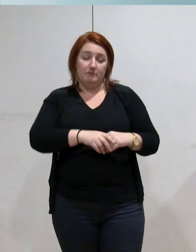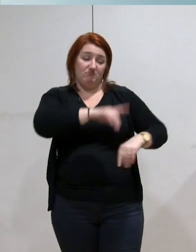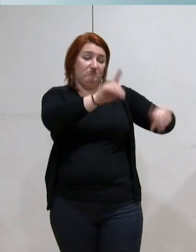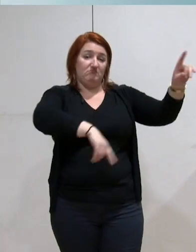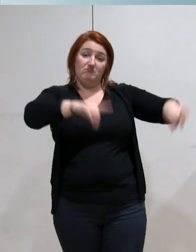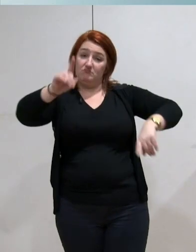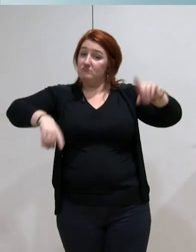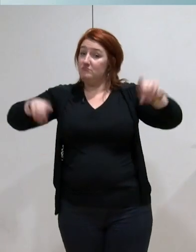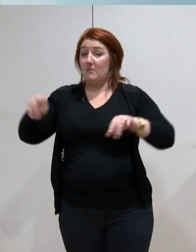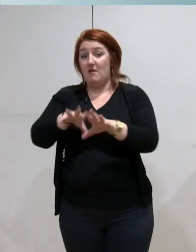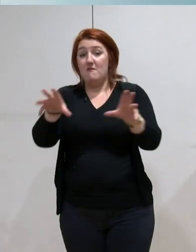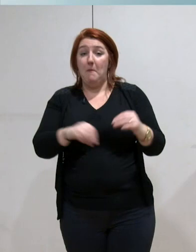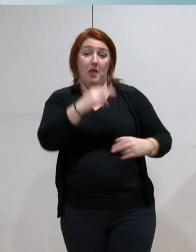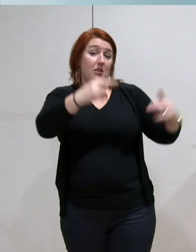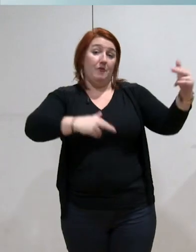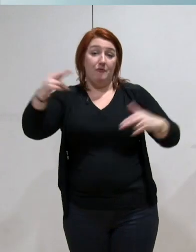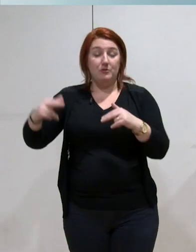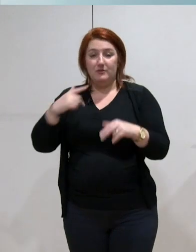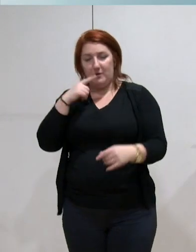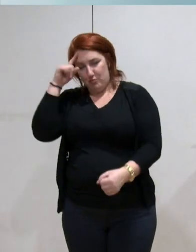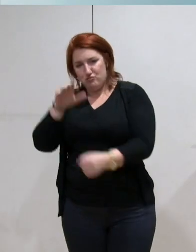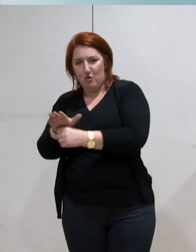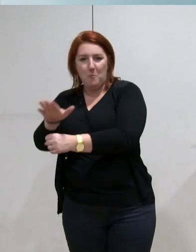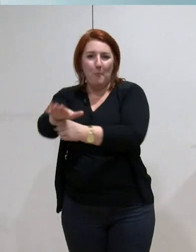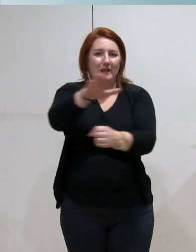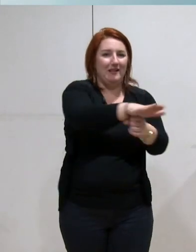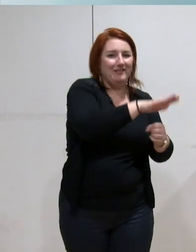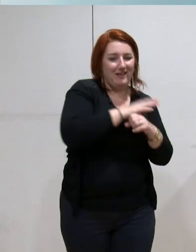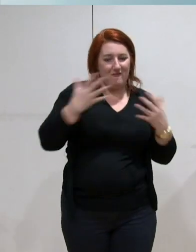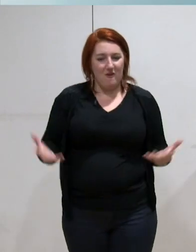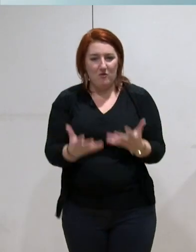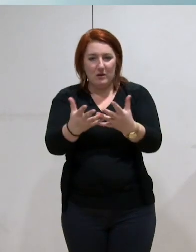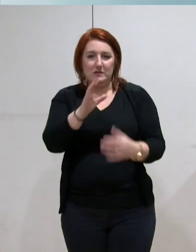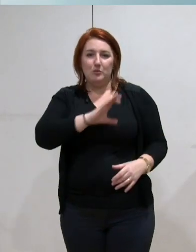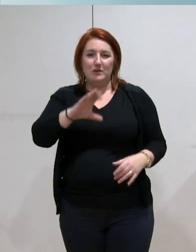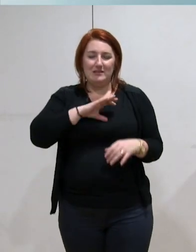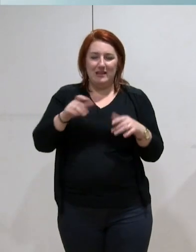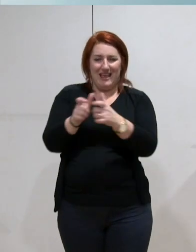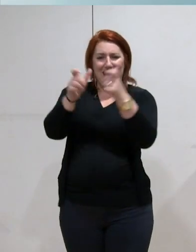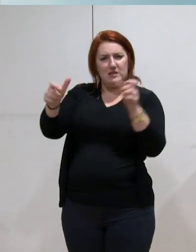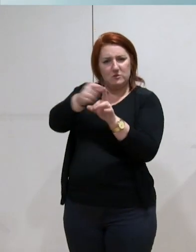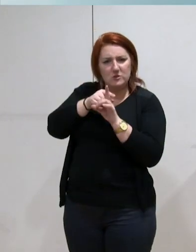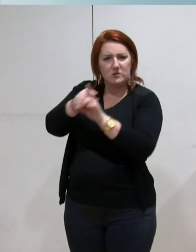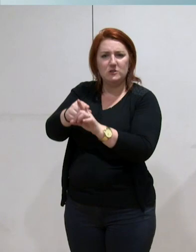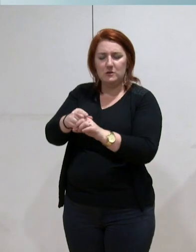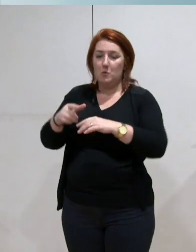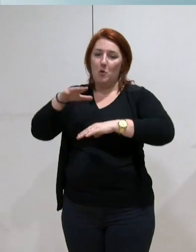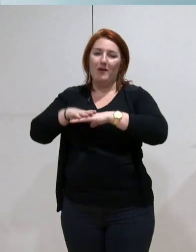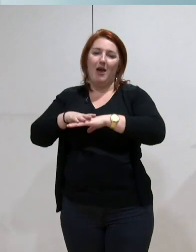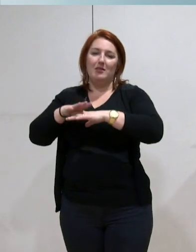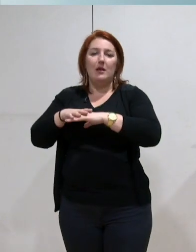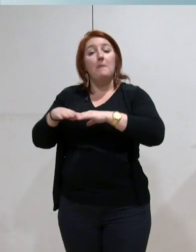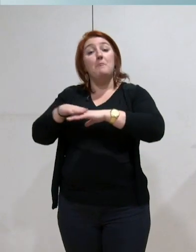capacité alors pour favoriser la mobilité éviter de stigmatiser des équipements situés dans des quartiers politiques de la